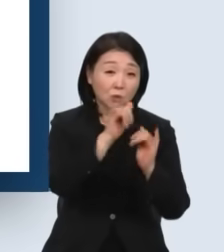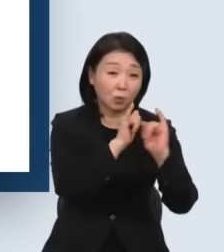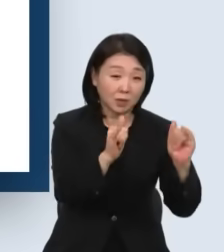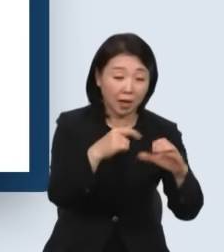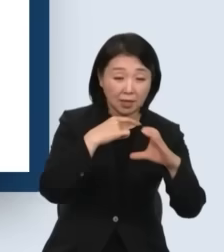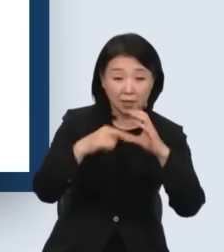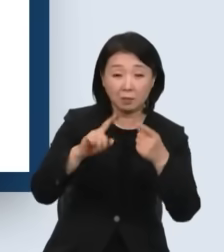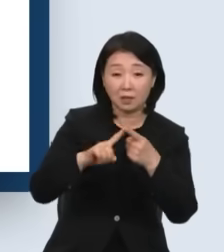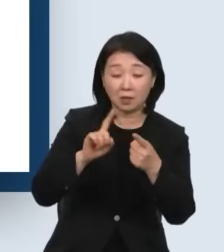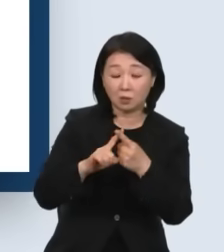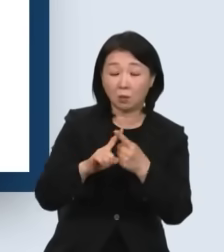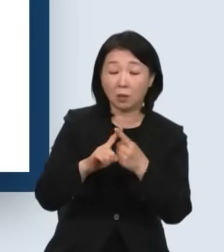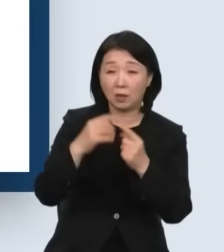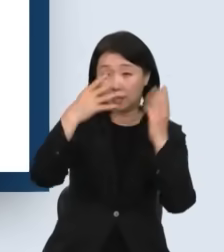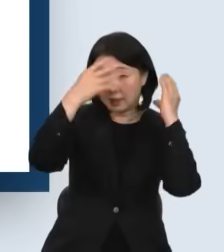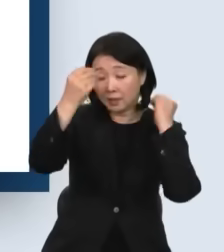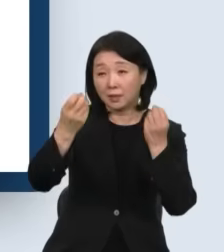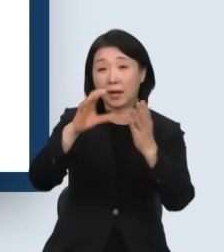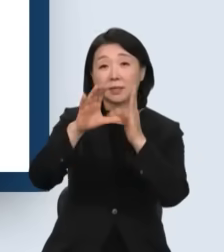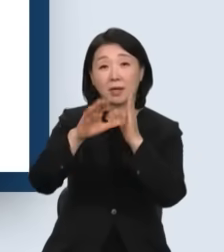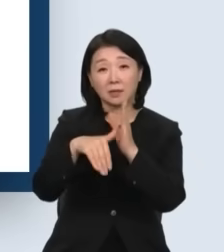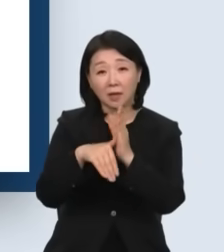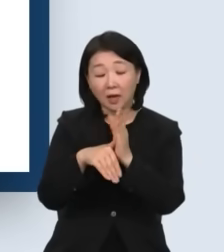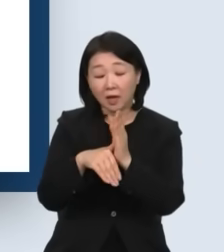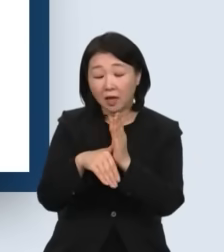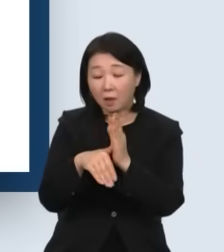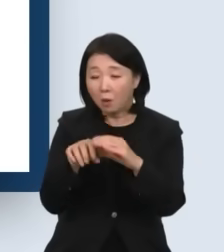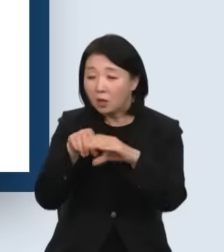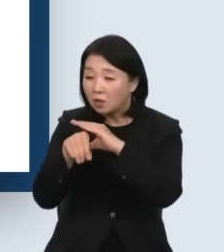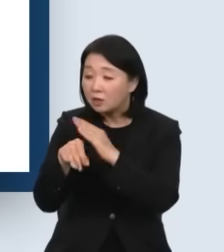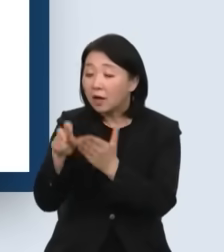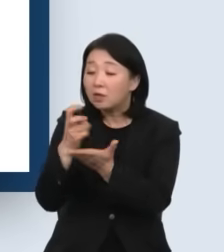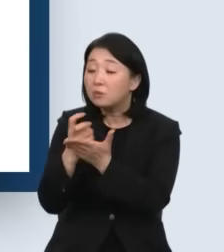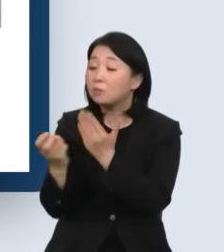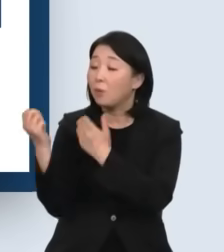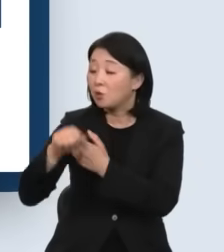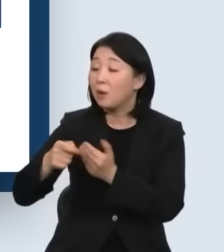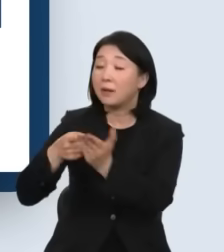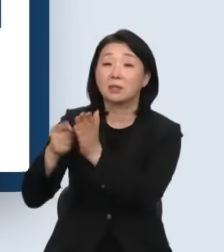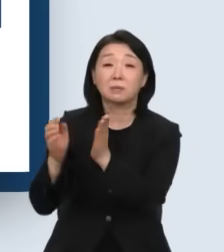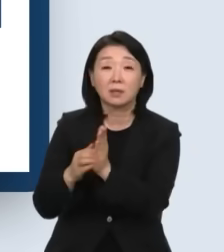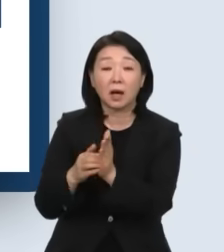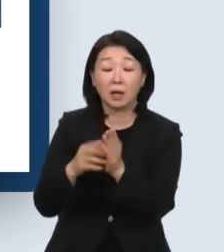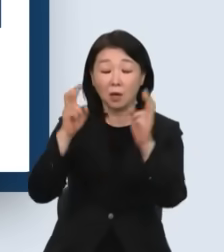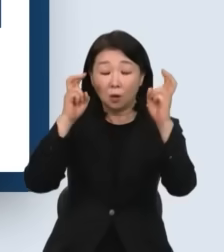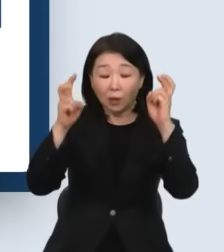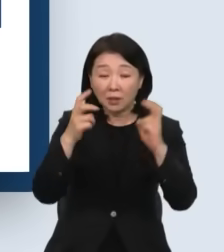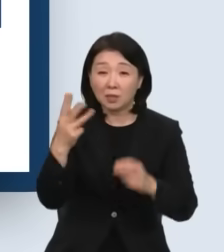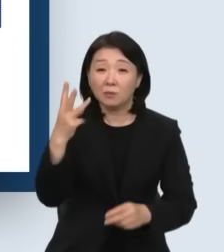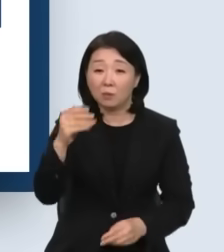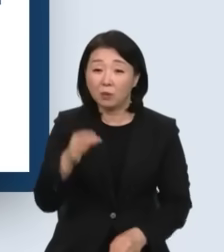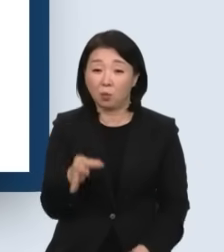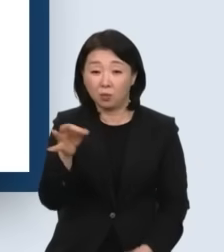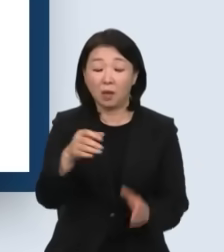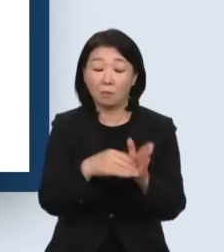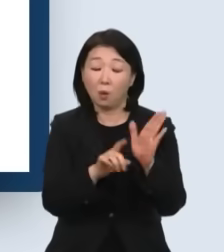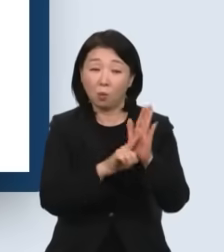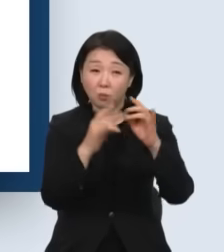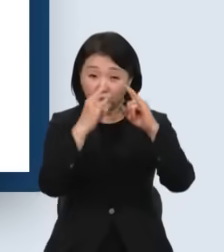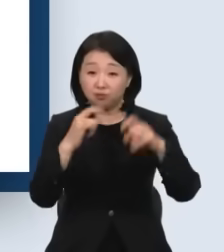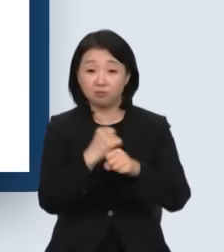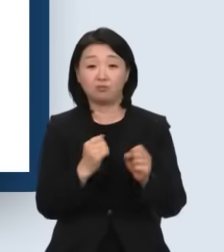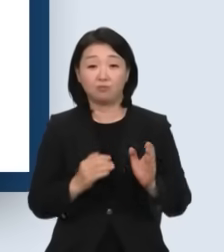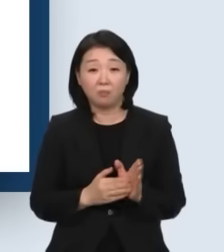이메일로 대사관 행사의 청탁금지법 위반 가능성을 제기했습니다. 기업들이 3천만 원 정도 비용을 들여 홍보 부스를